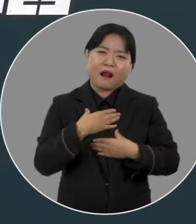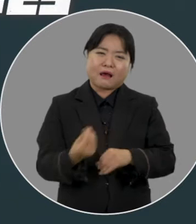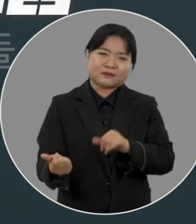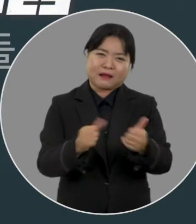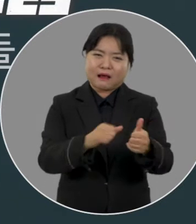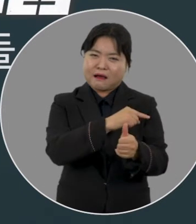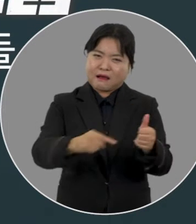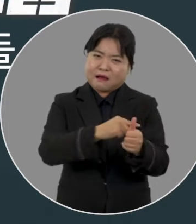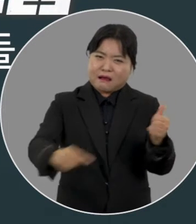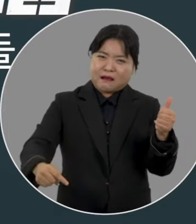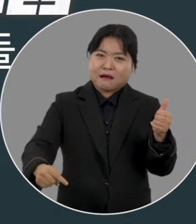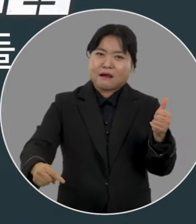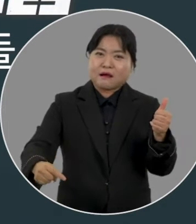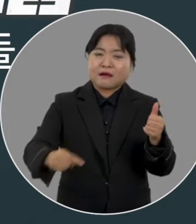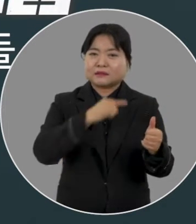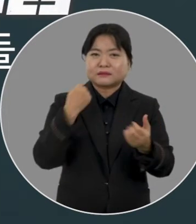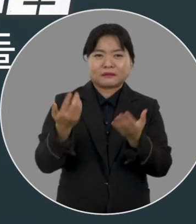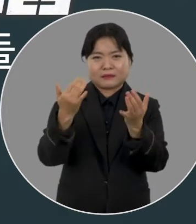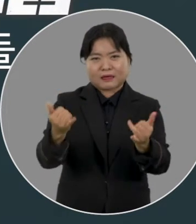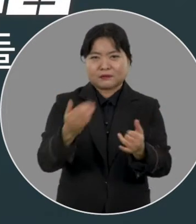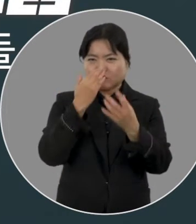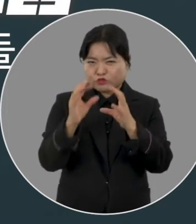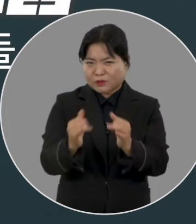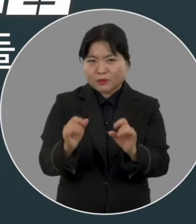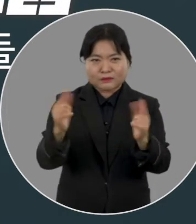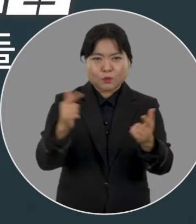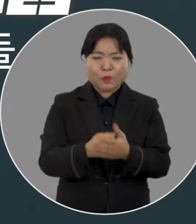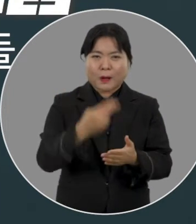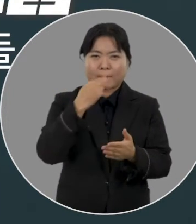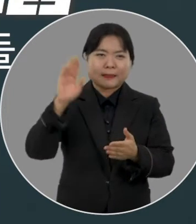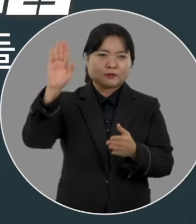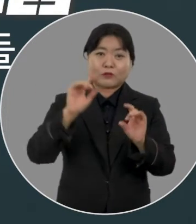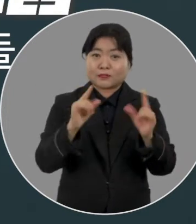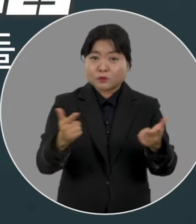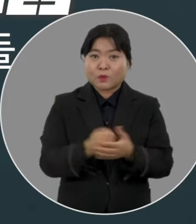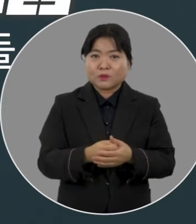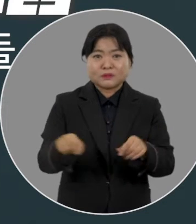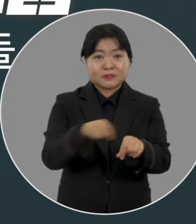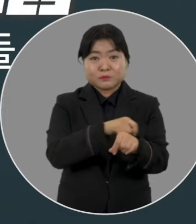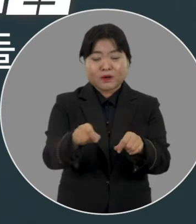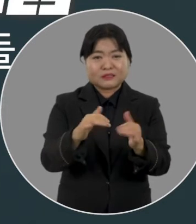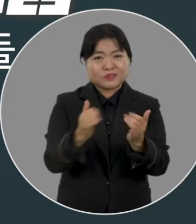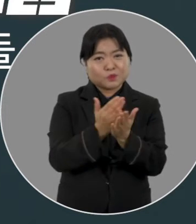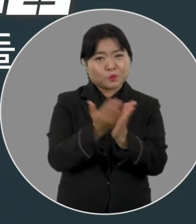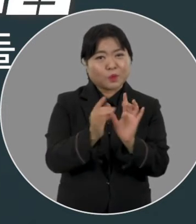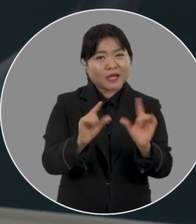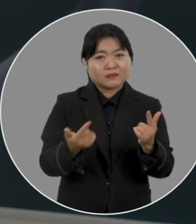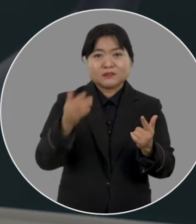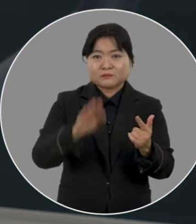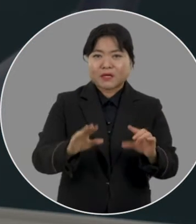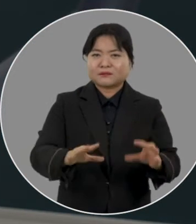프로그램의 희생자들이었고요. 이들은 유대인도 아니었고 나치도 아니었고 특별한 인종도